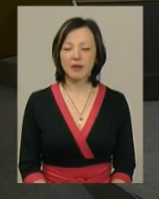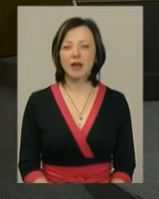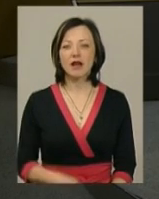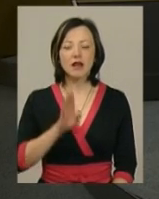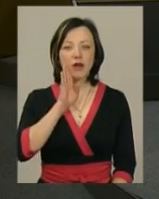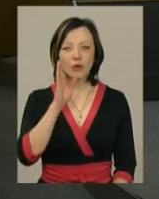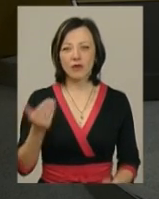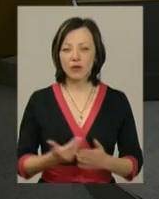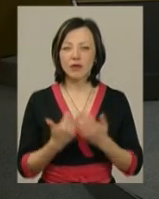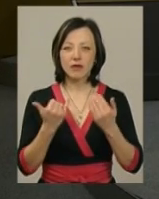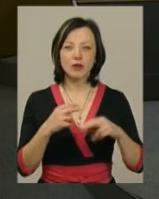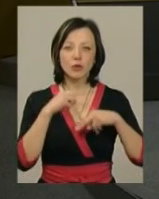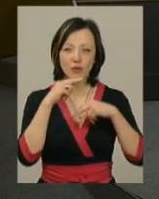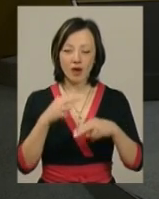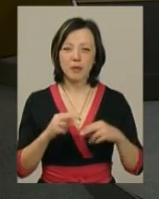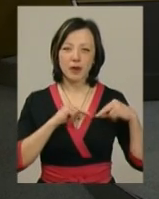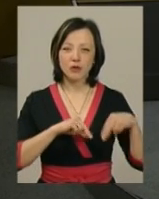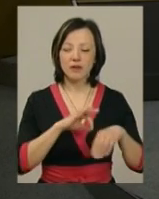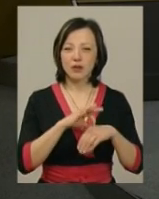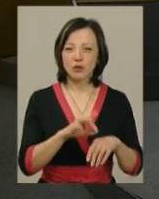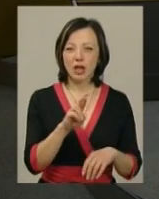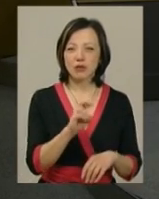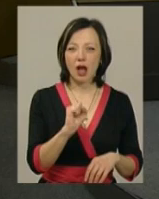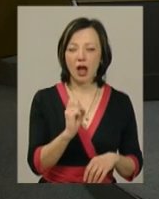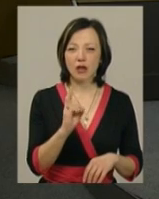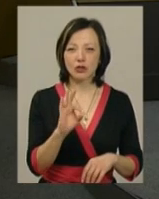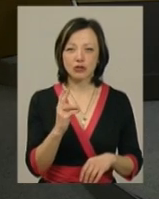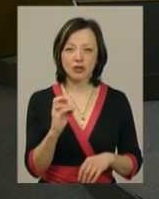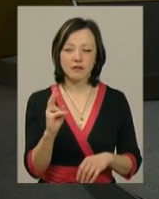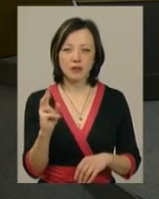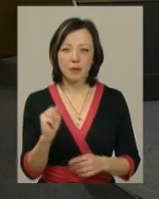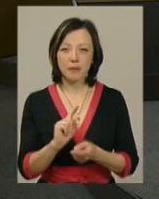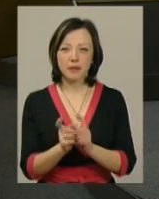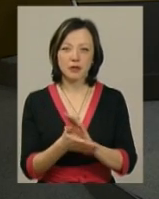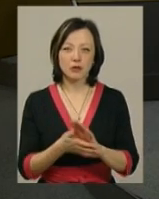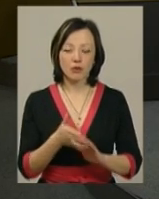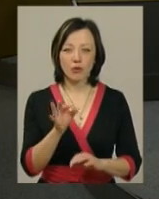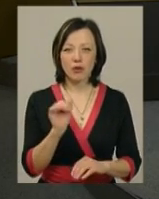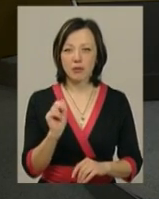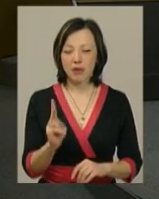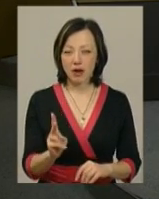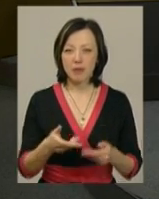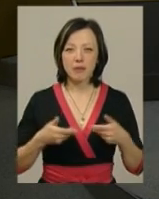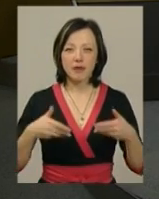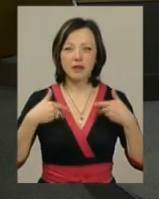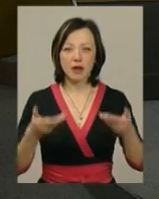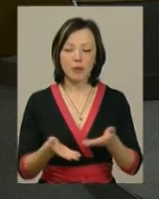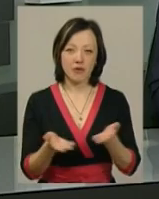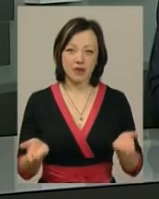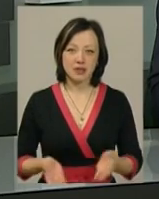Ранковий випуск новин до вашої уваги. В студії працюють ведуча Ярослава Антошевська, перекладач на жестову мову Ольга Рибак. Ми вітаємо